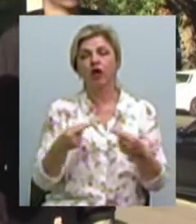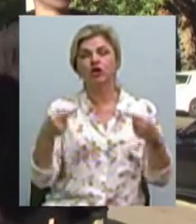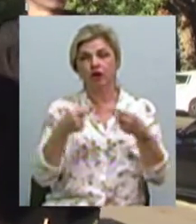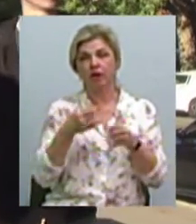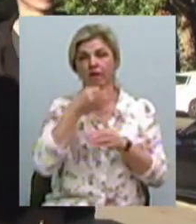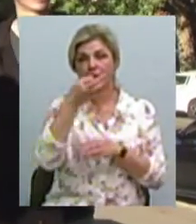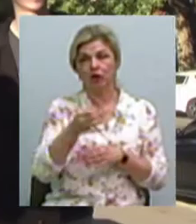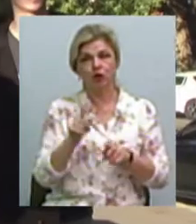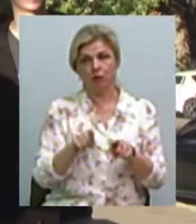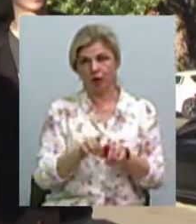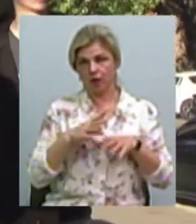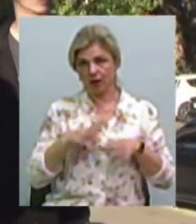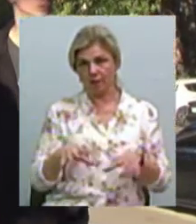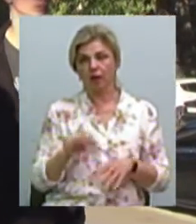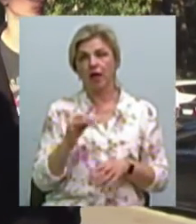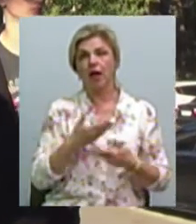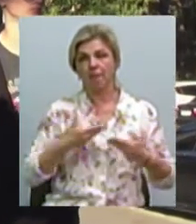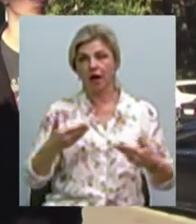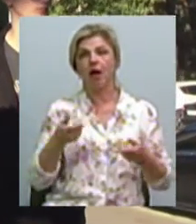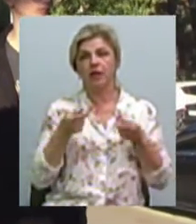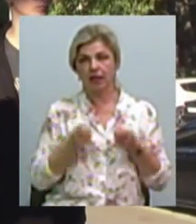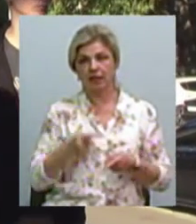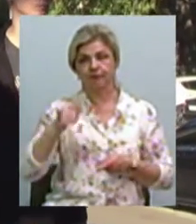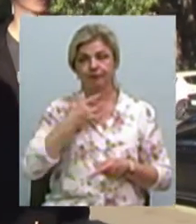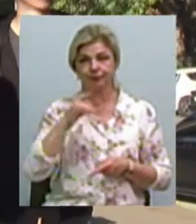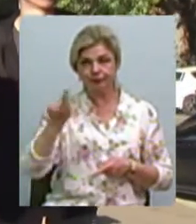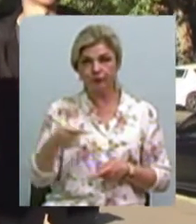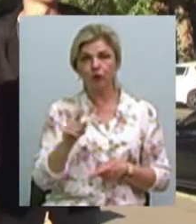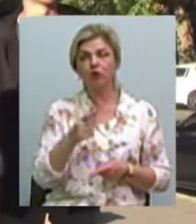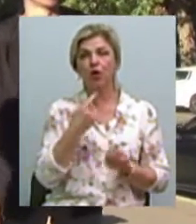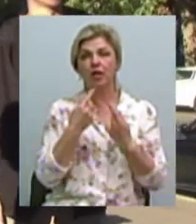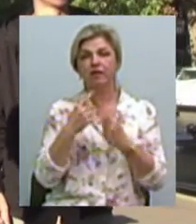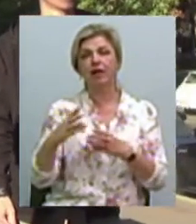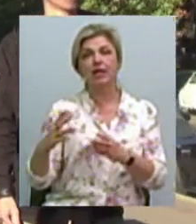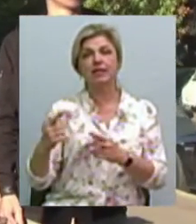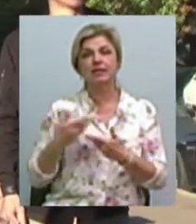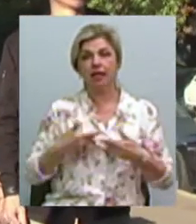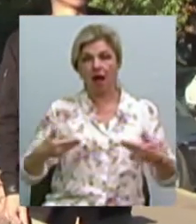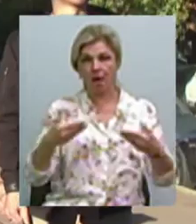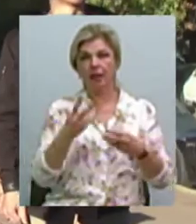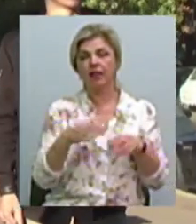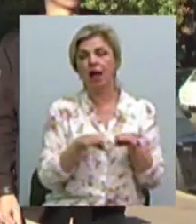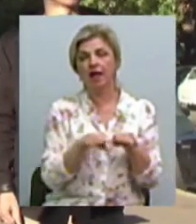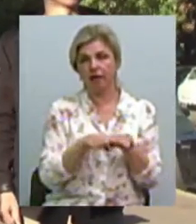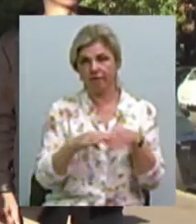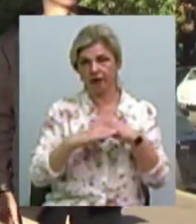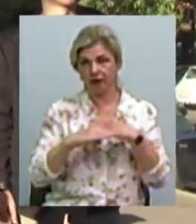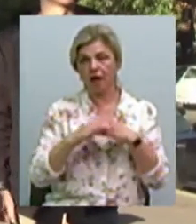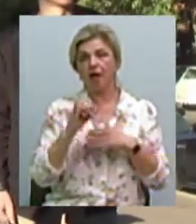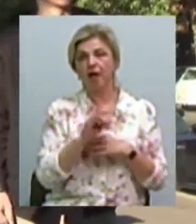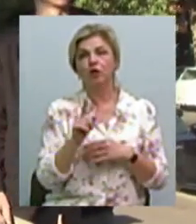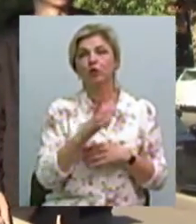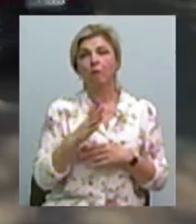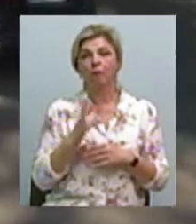ми вимагаємо дійсно, щоб з нами говорили на одному рівні, а не десь щось від нас приховували, і прийде час, ви